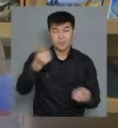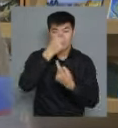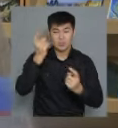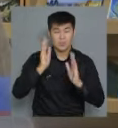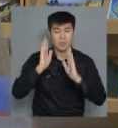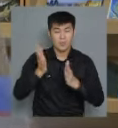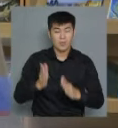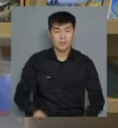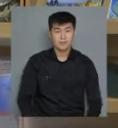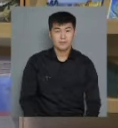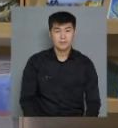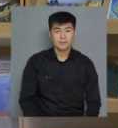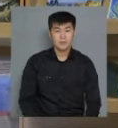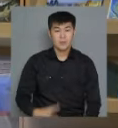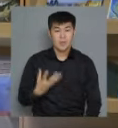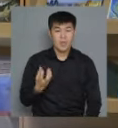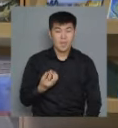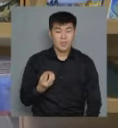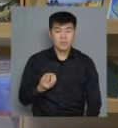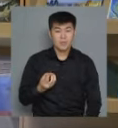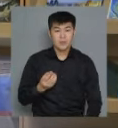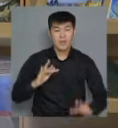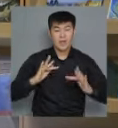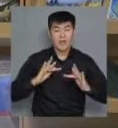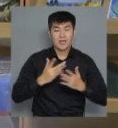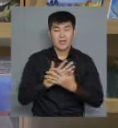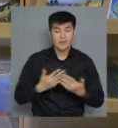бағытында. Және мынау әлеуметтік